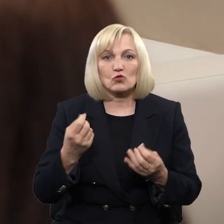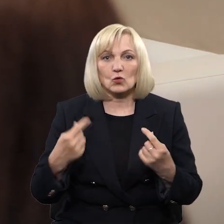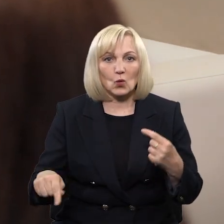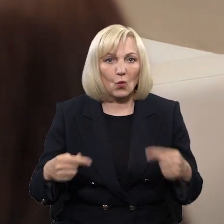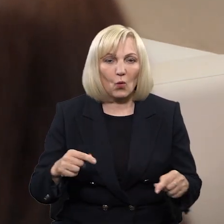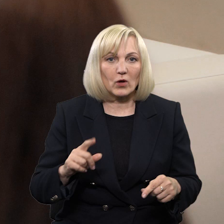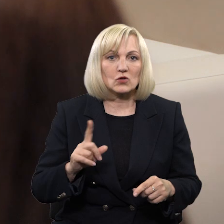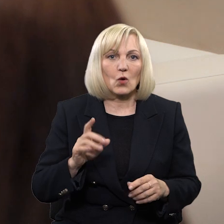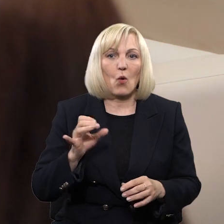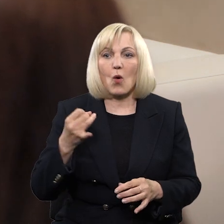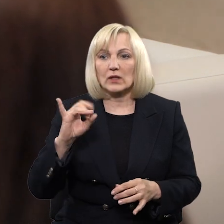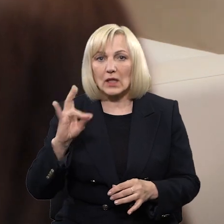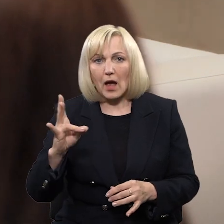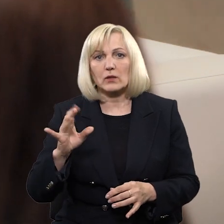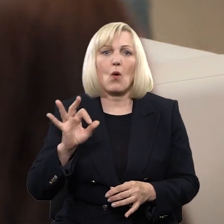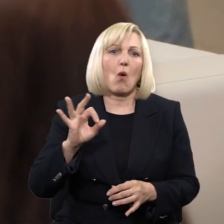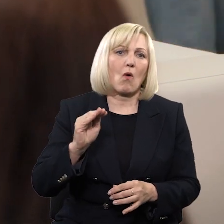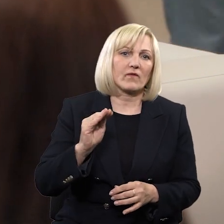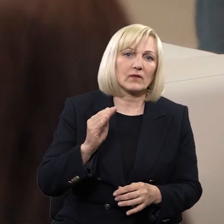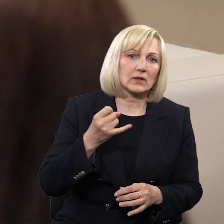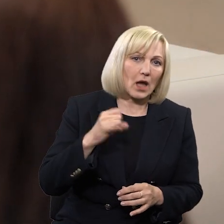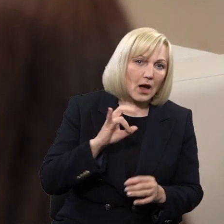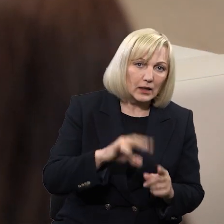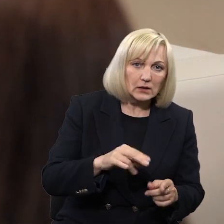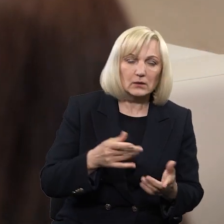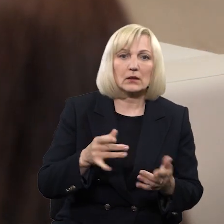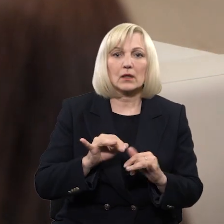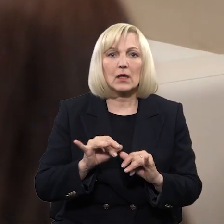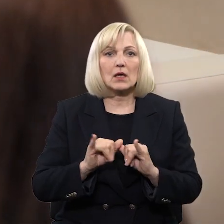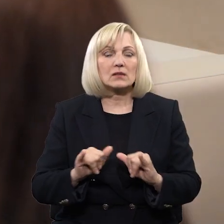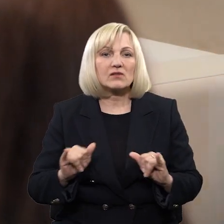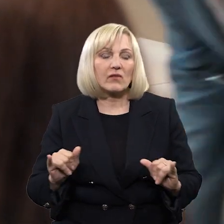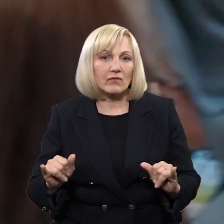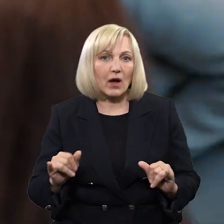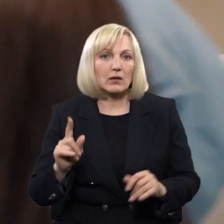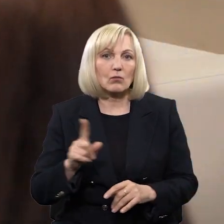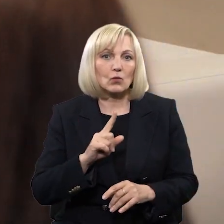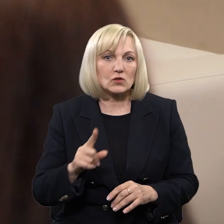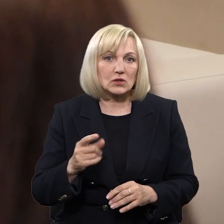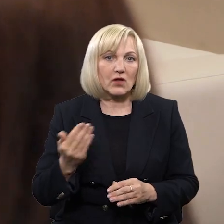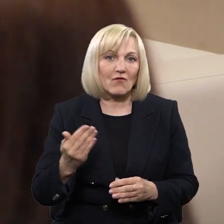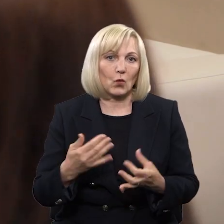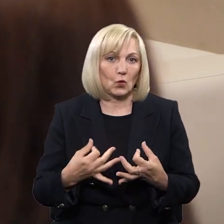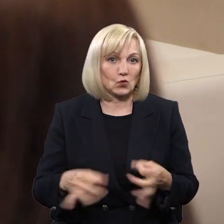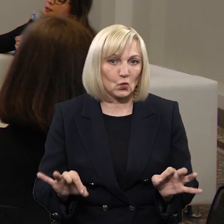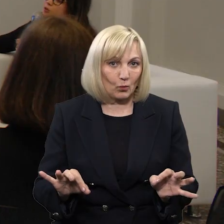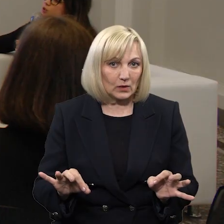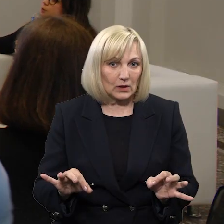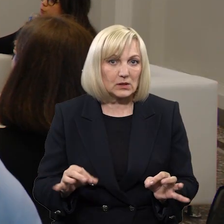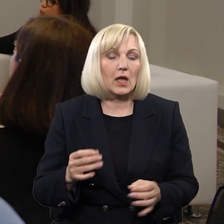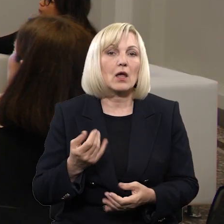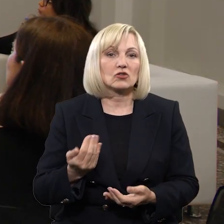другое что выходит там не только в онлайне но и в оффлайне и развивает музеи его доступность